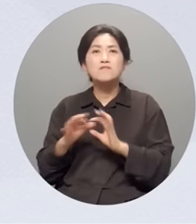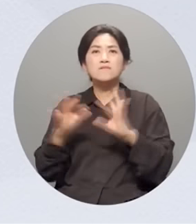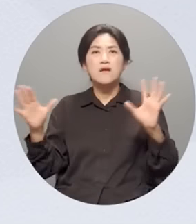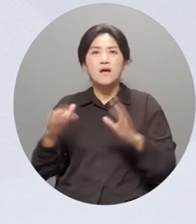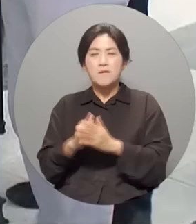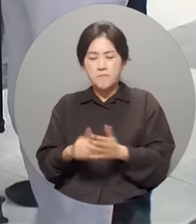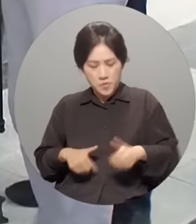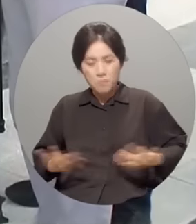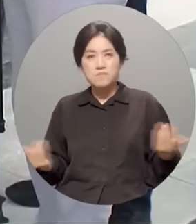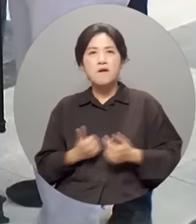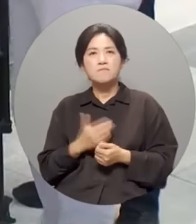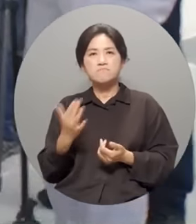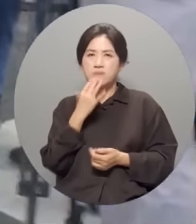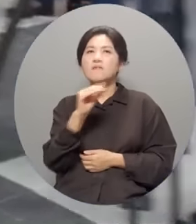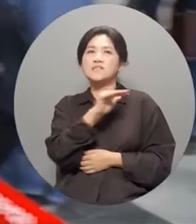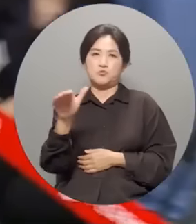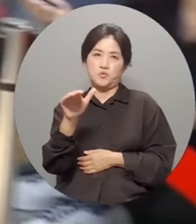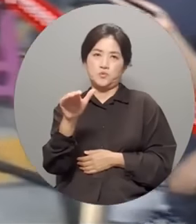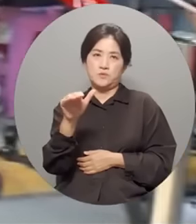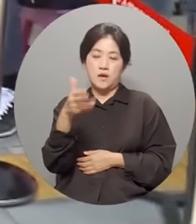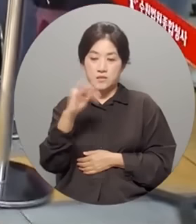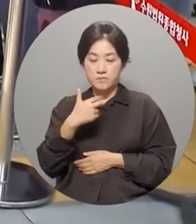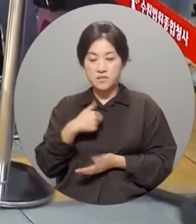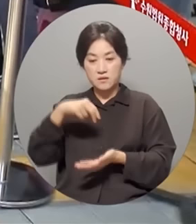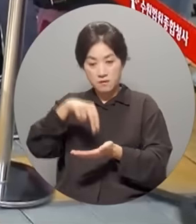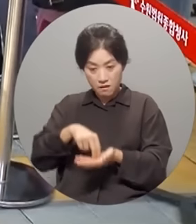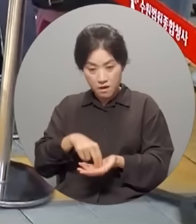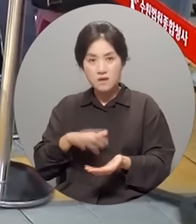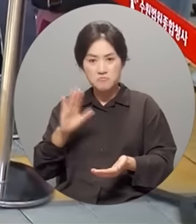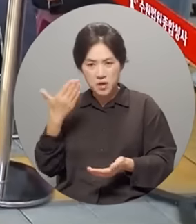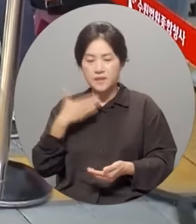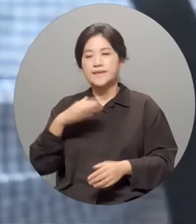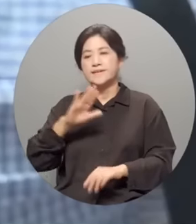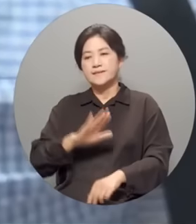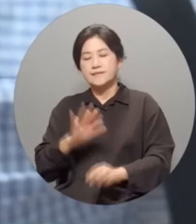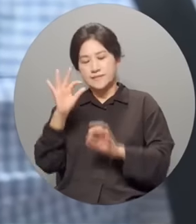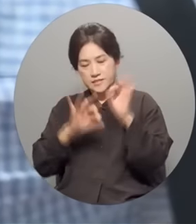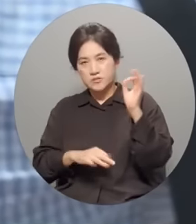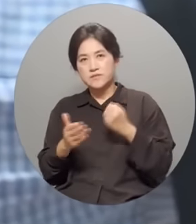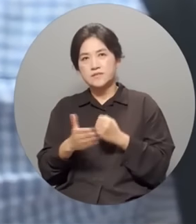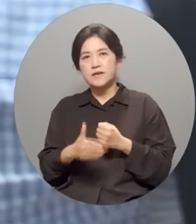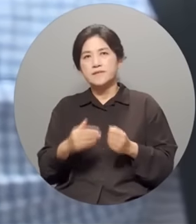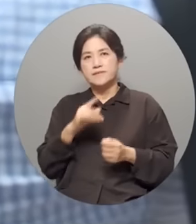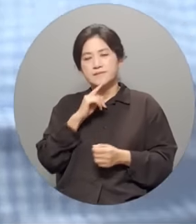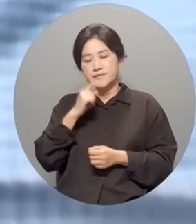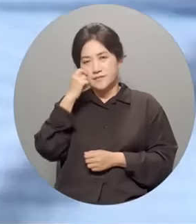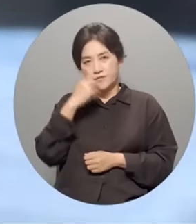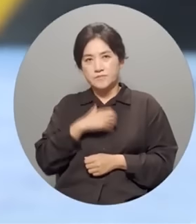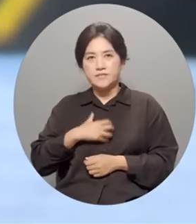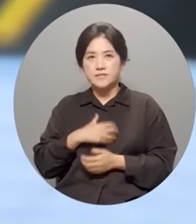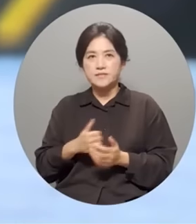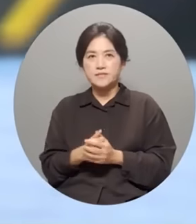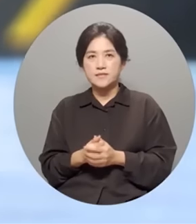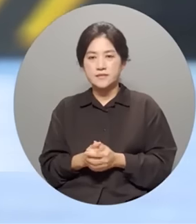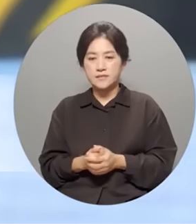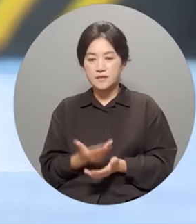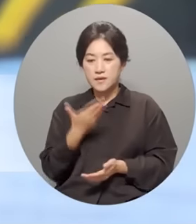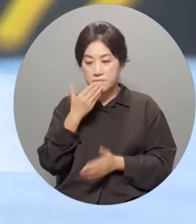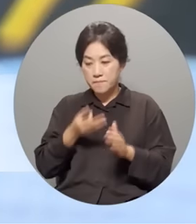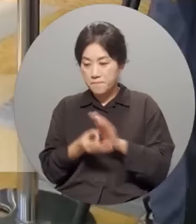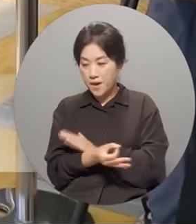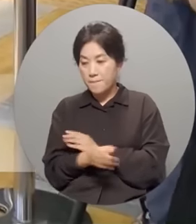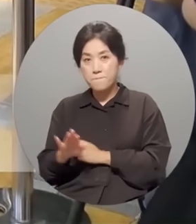했습니다. 다만 이 자리에 서 있는 건 자신의 불찰이라고 말하고 울먹이기도 했습니다. 식사값을 결제한